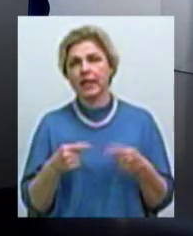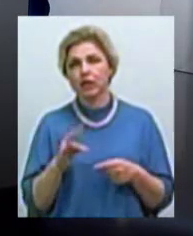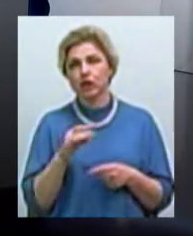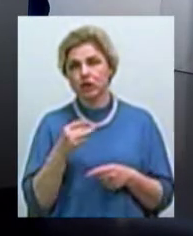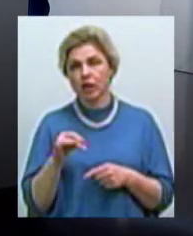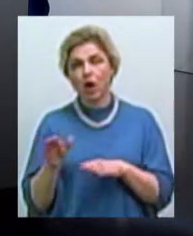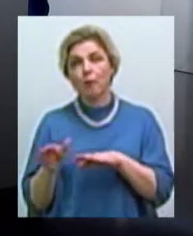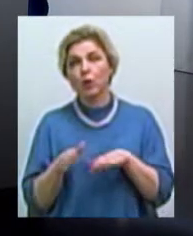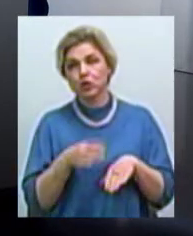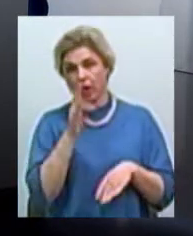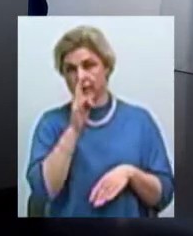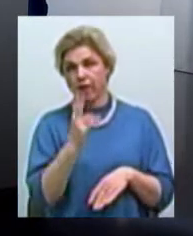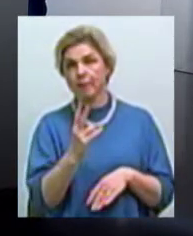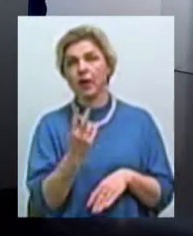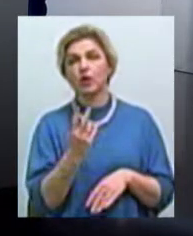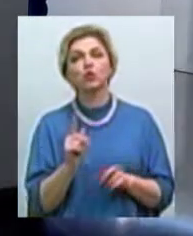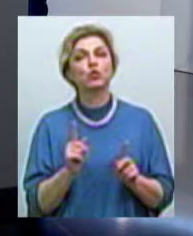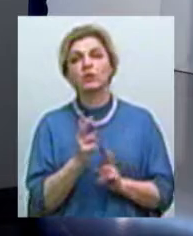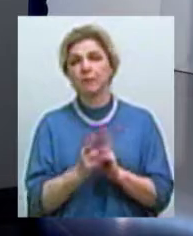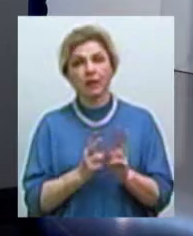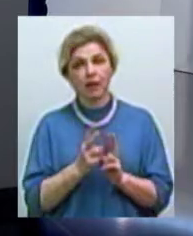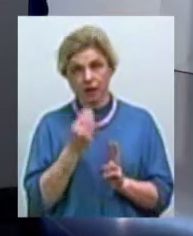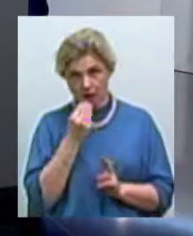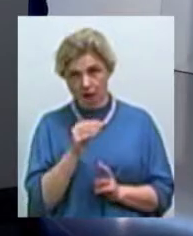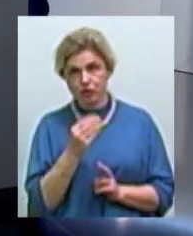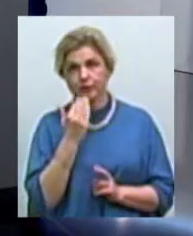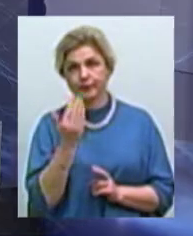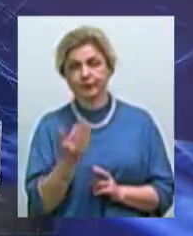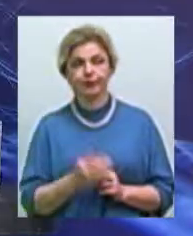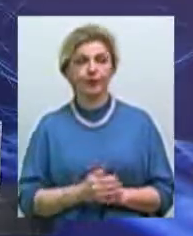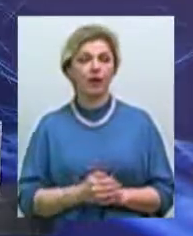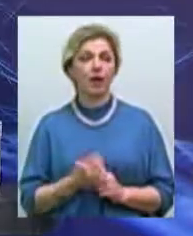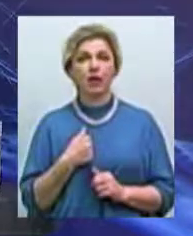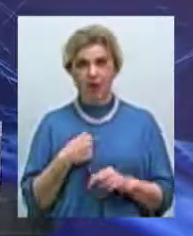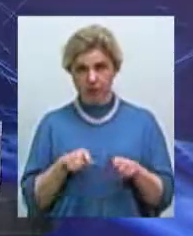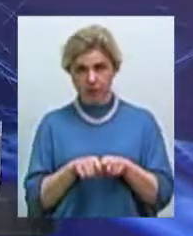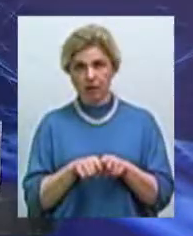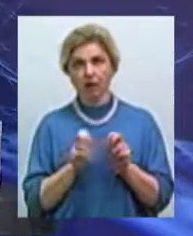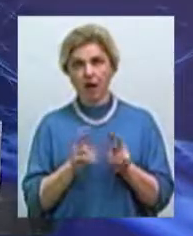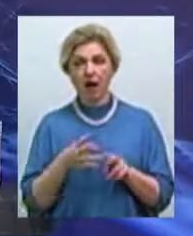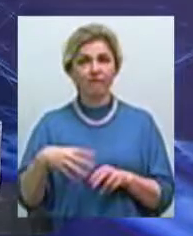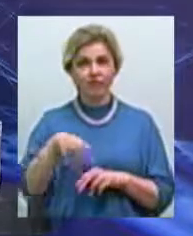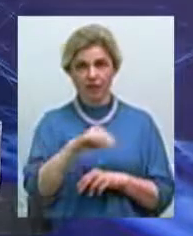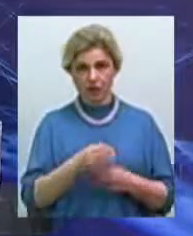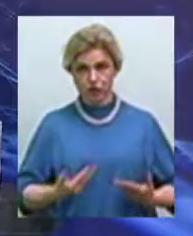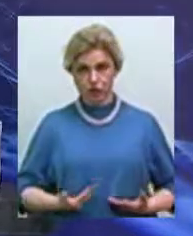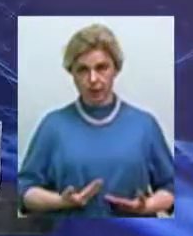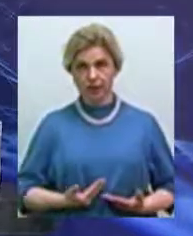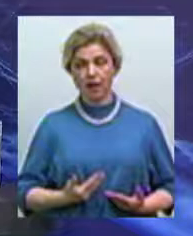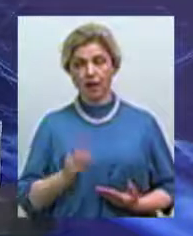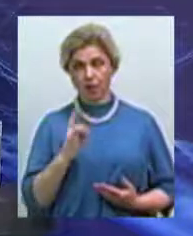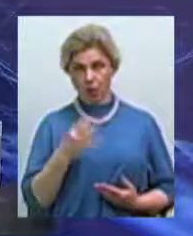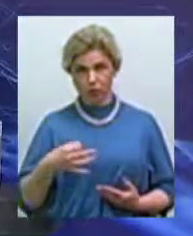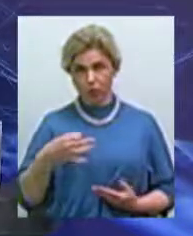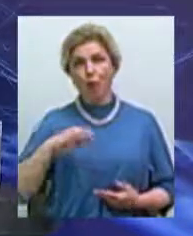2 місяці. Щось змінилось у кращий бік? Ну, я також, як і всі Миколаївщини, жителі Миколаївської області, пользуються цими дорогами.